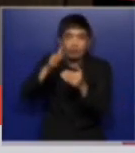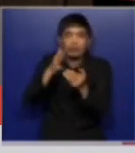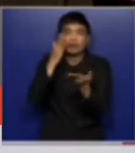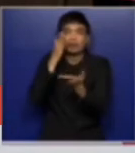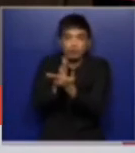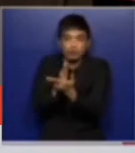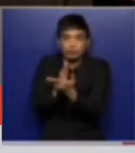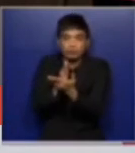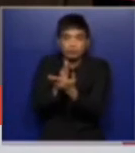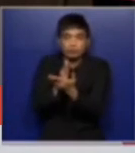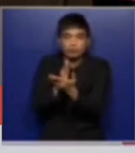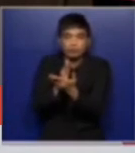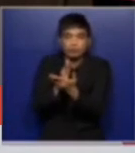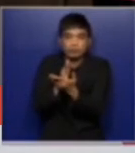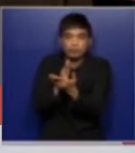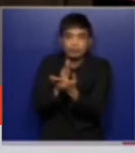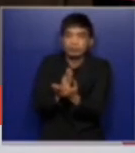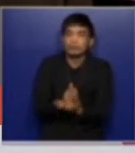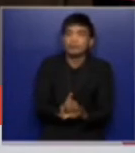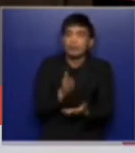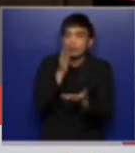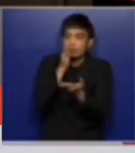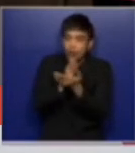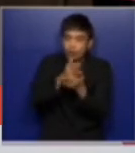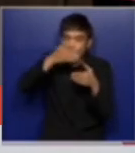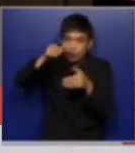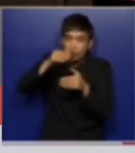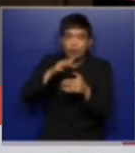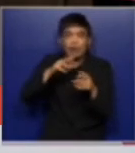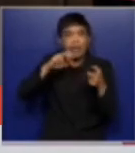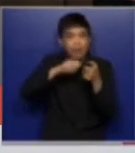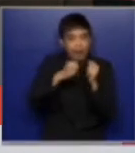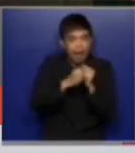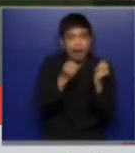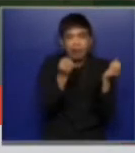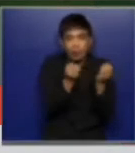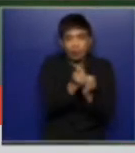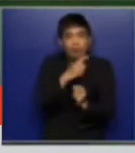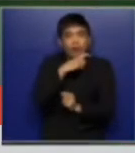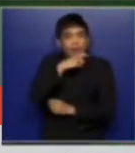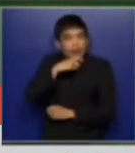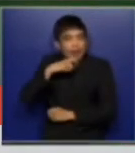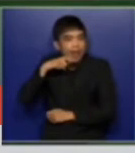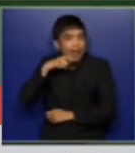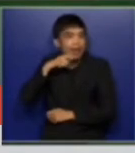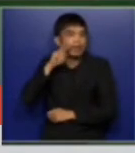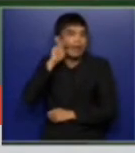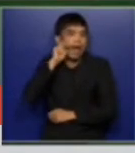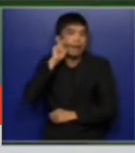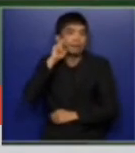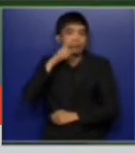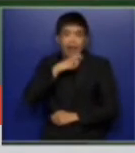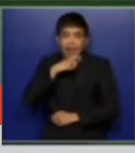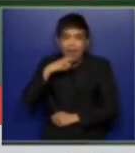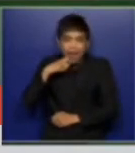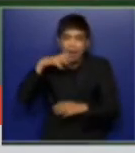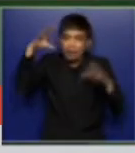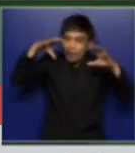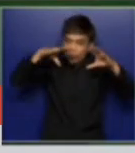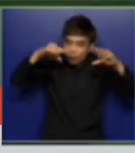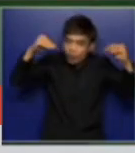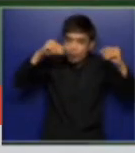ชะงักประกอบกับสถานการณ์ภัยแล้งกระทบต่อภาคการผลิตภาคการเกษตรเป็นอย่างม